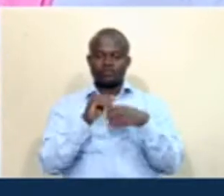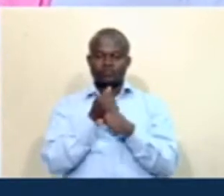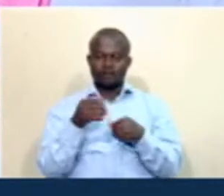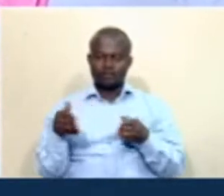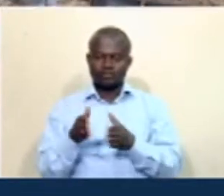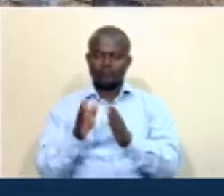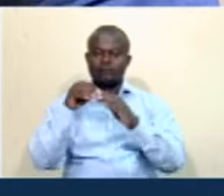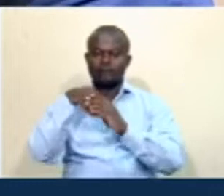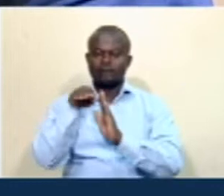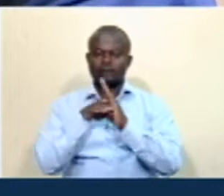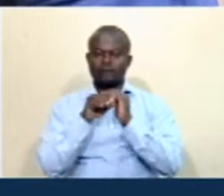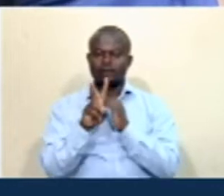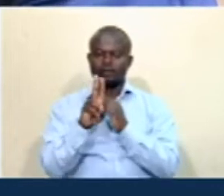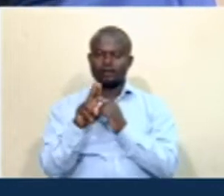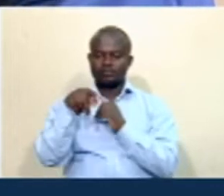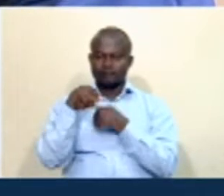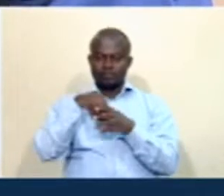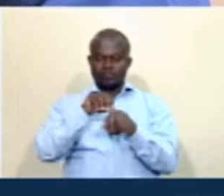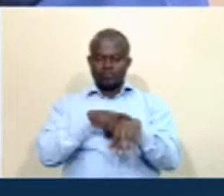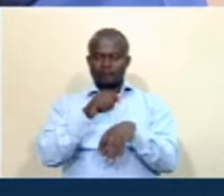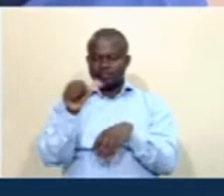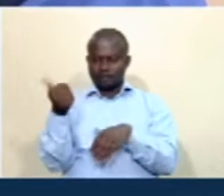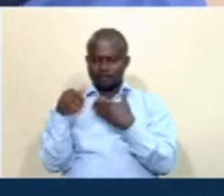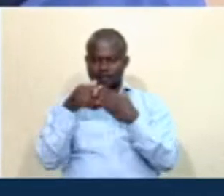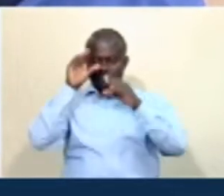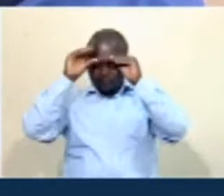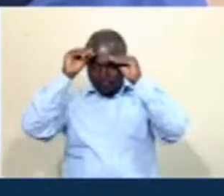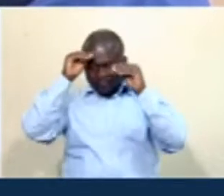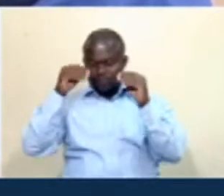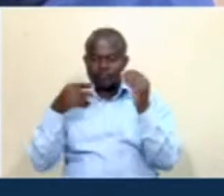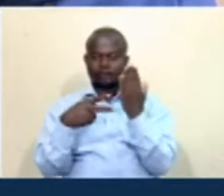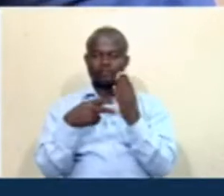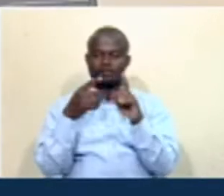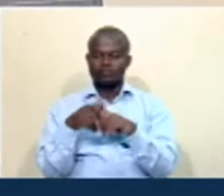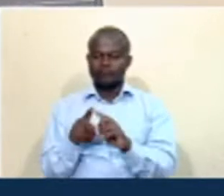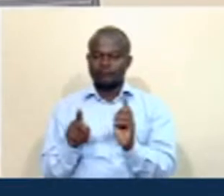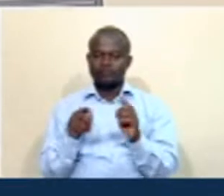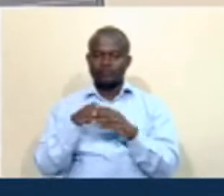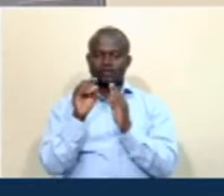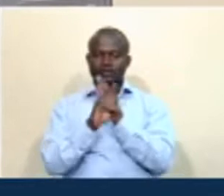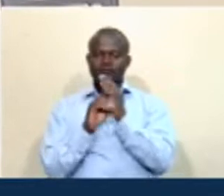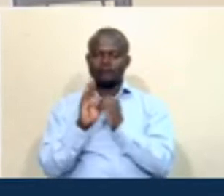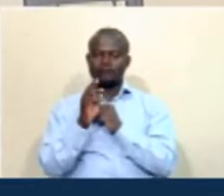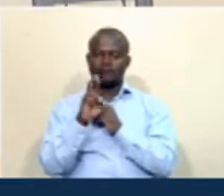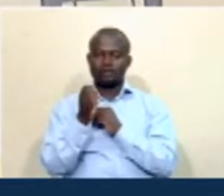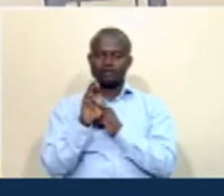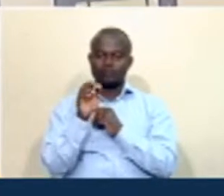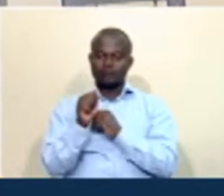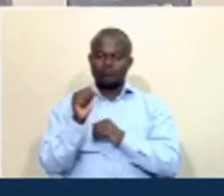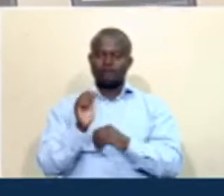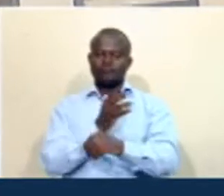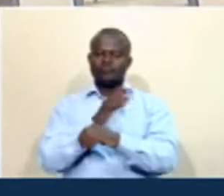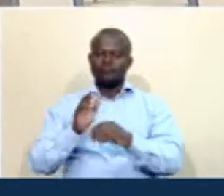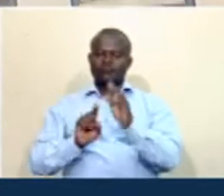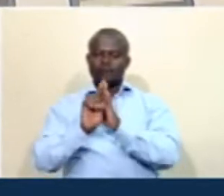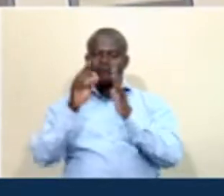muhanda muri gahunda ya VUP, ni mu gihe abandi bize imyuga itandukanye. Abo mu karere ka Burera bararirimba